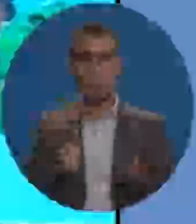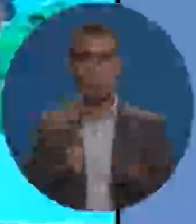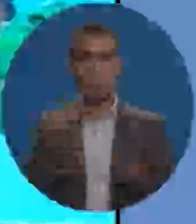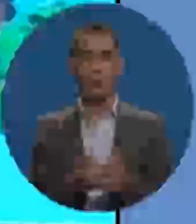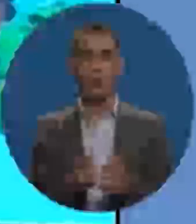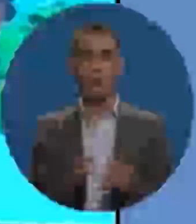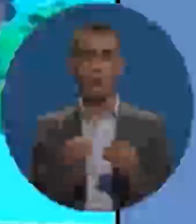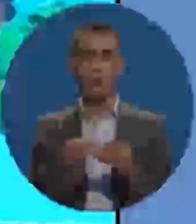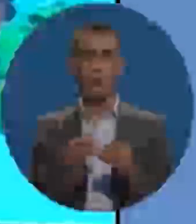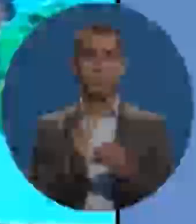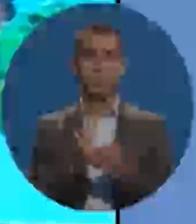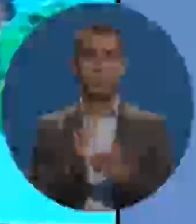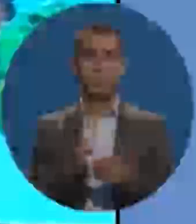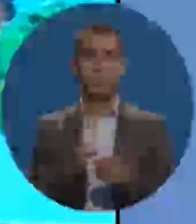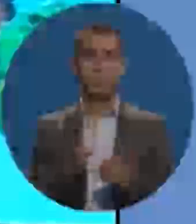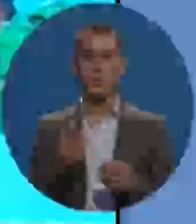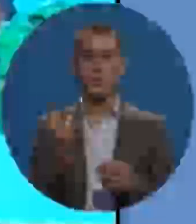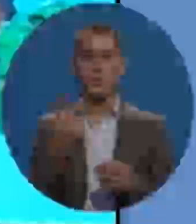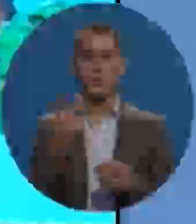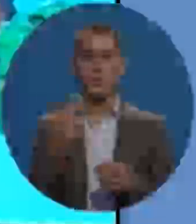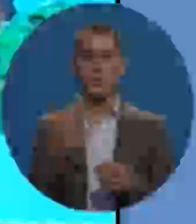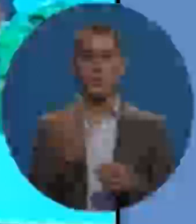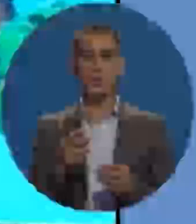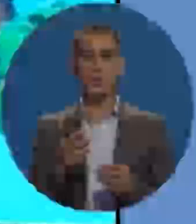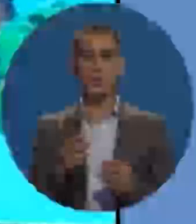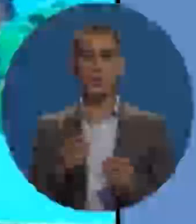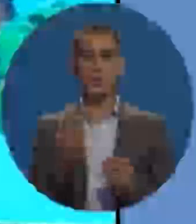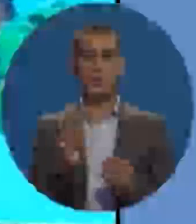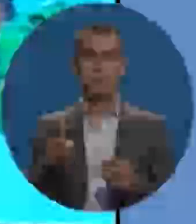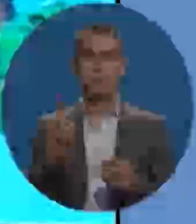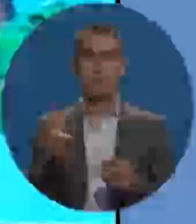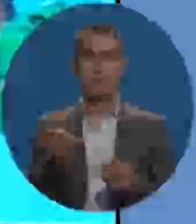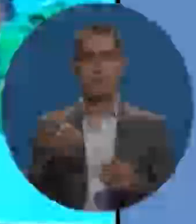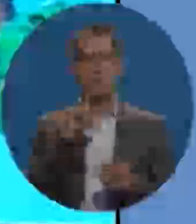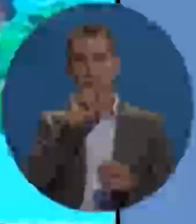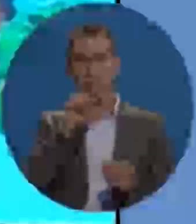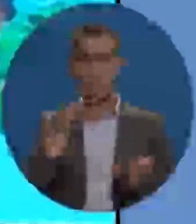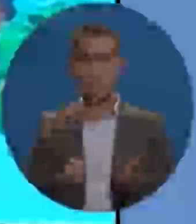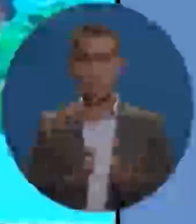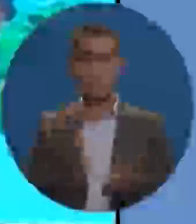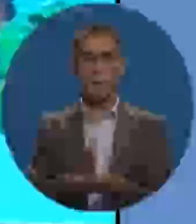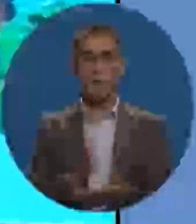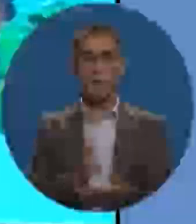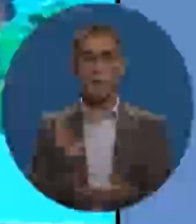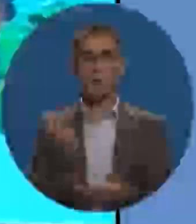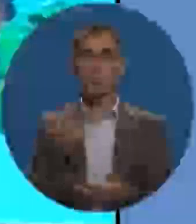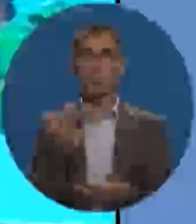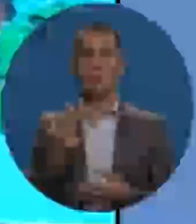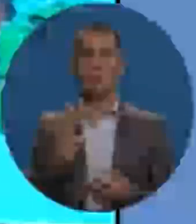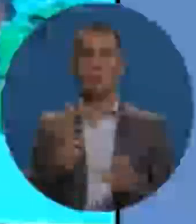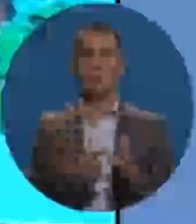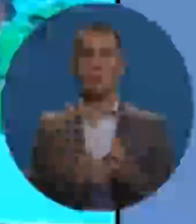тауықтың 15 шөжесі бар, екінші тауықтың 21 шөжесі бар, үшінші